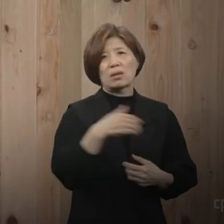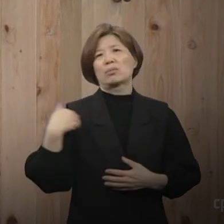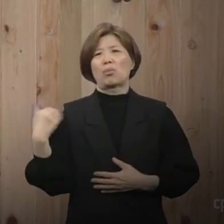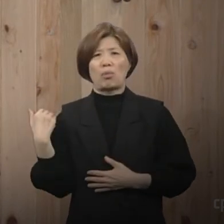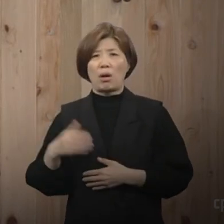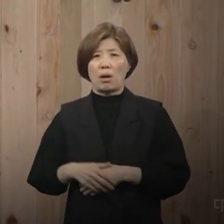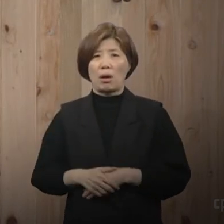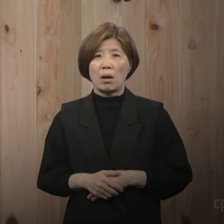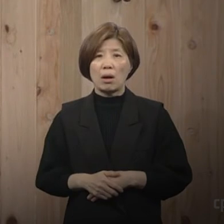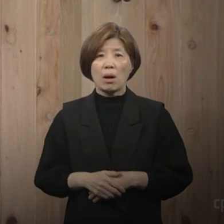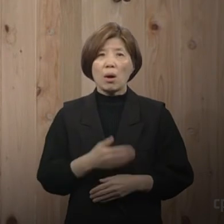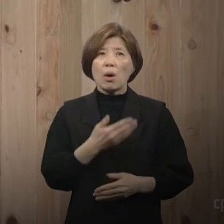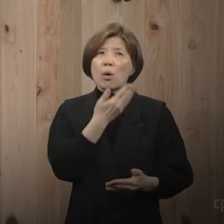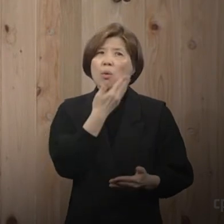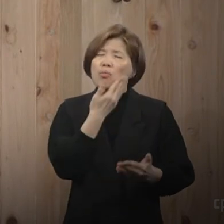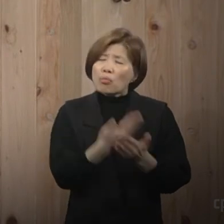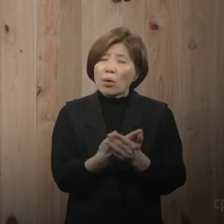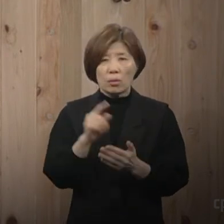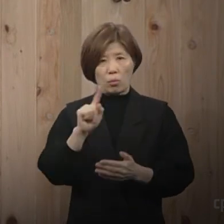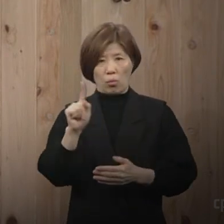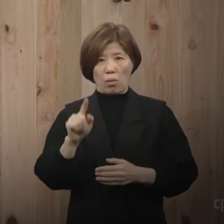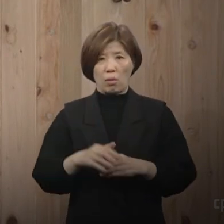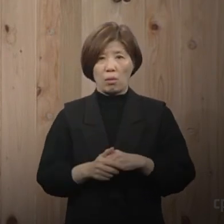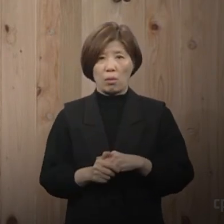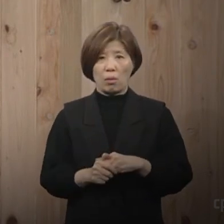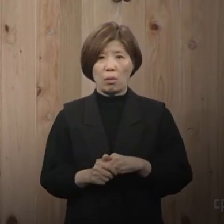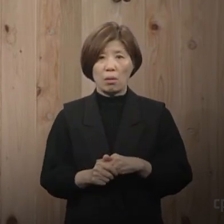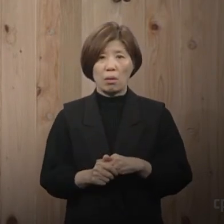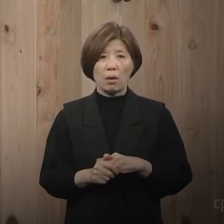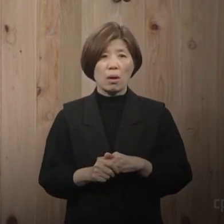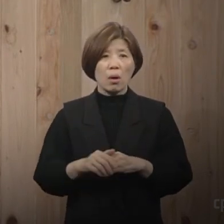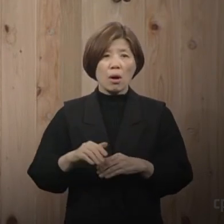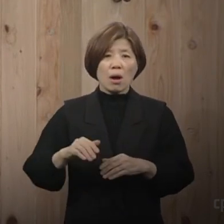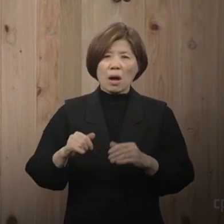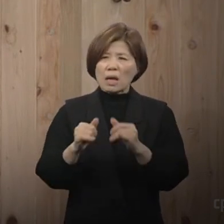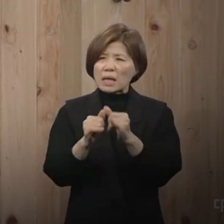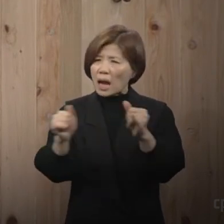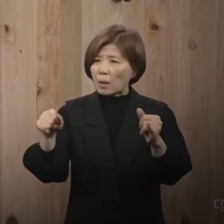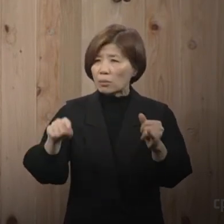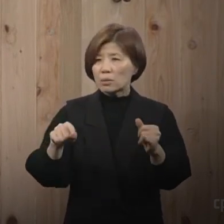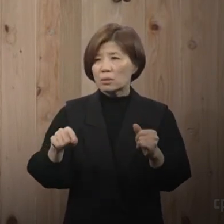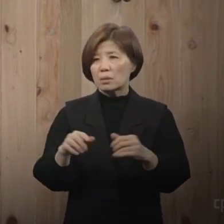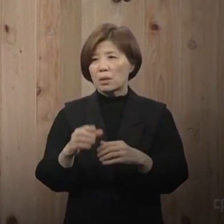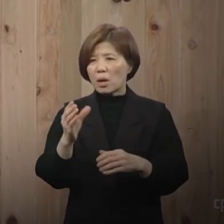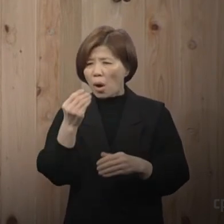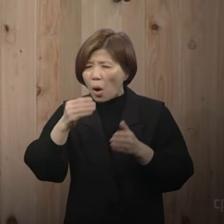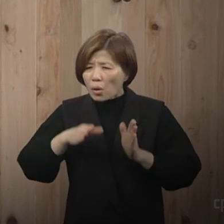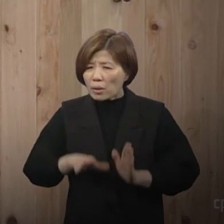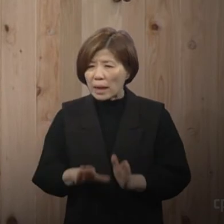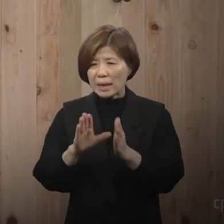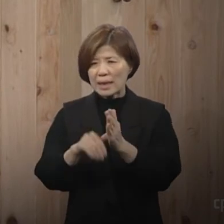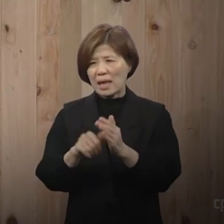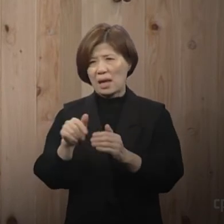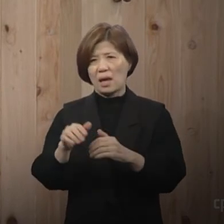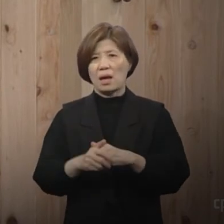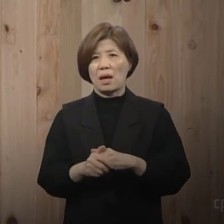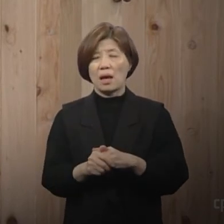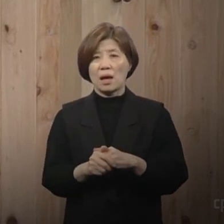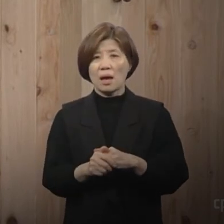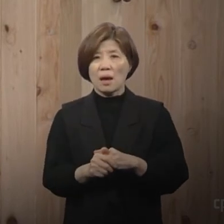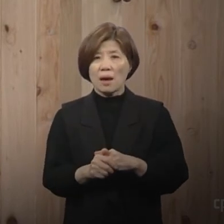모르고. 오히려 더 소중한 사실은 이렇게 많은 사람들이 성탄절이 되면은 길거리에 쏟아져